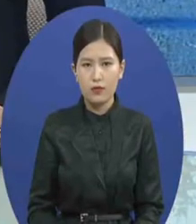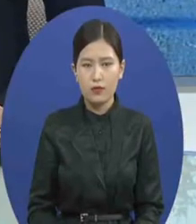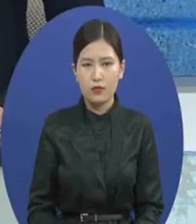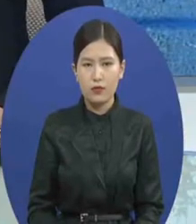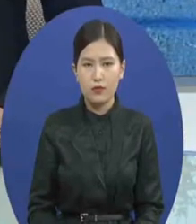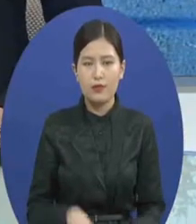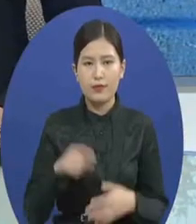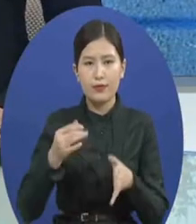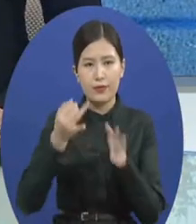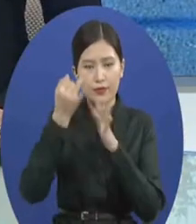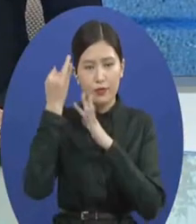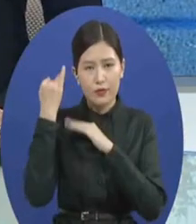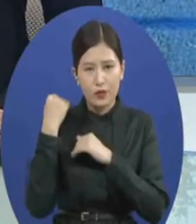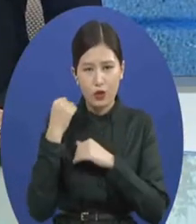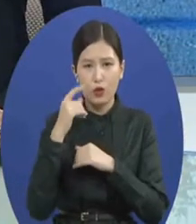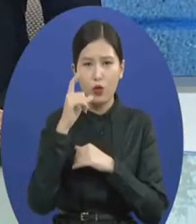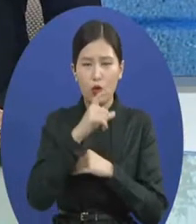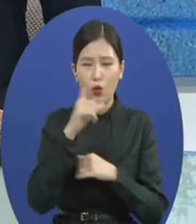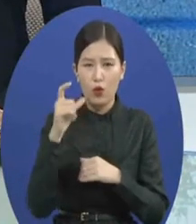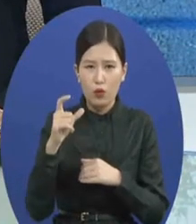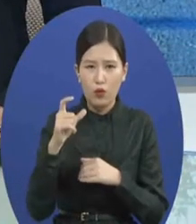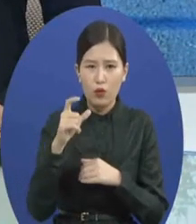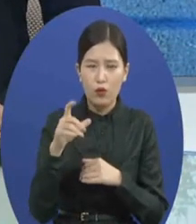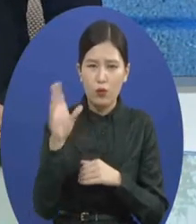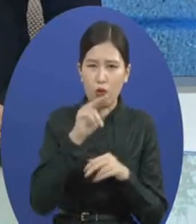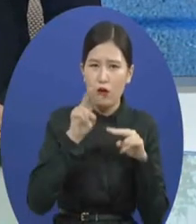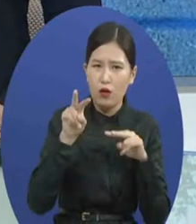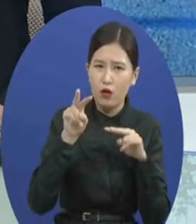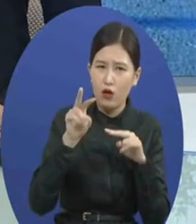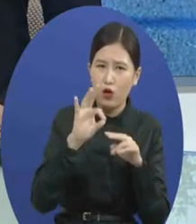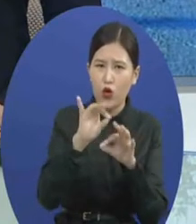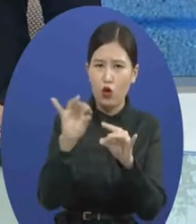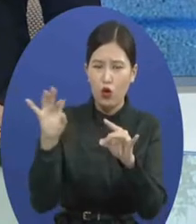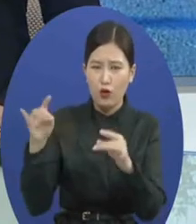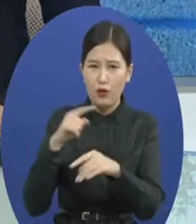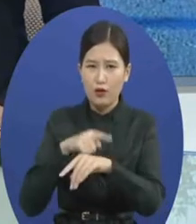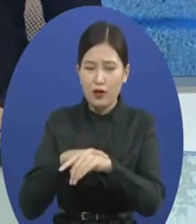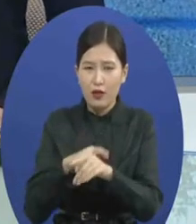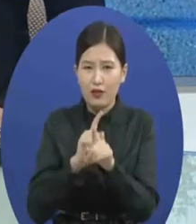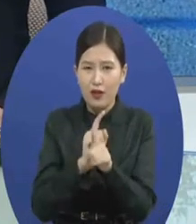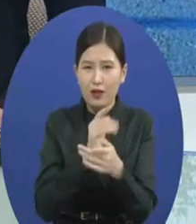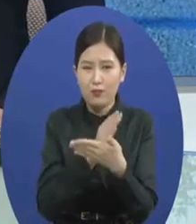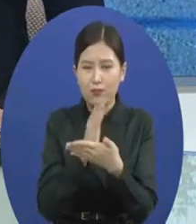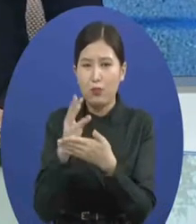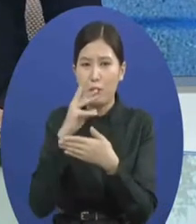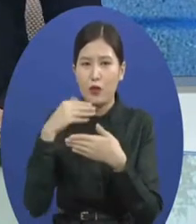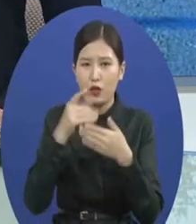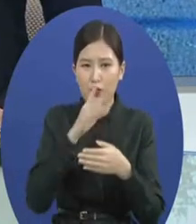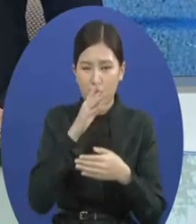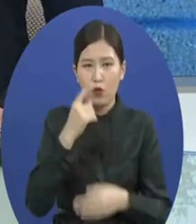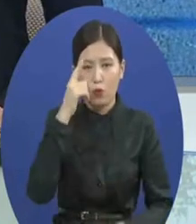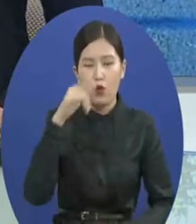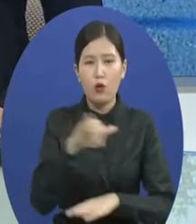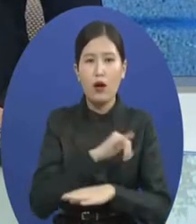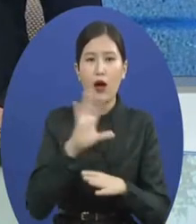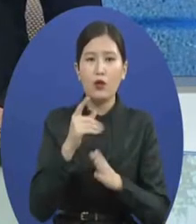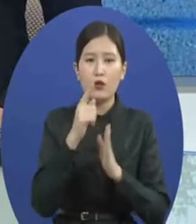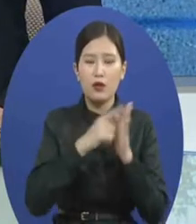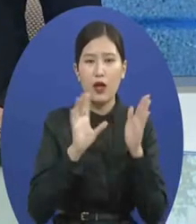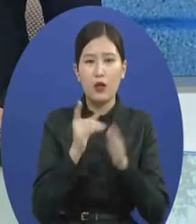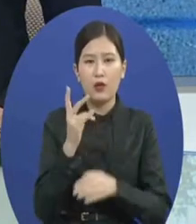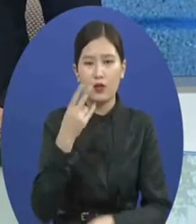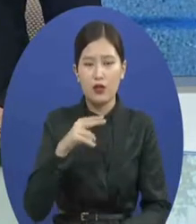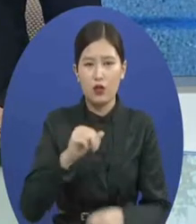Энэ 7 өнөгт олны анхаарлын төвдөөс үйл явдлуудыг цаг хугацааныхан дараалаар томилъя. Манай улс 11-р сарын 11-нд коронавирусын